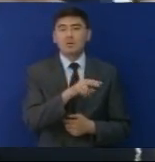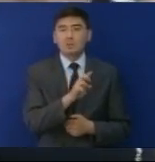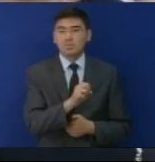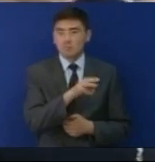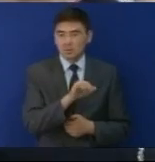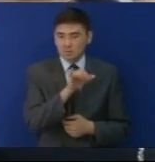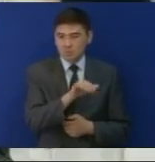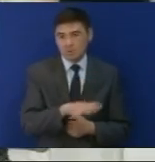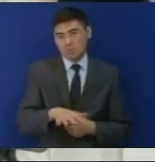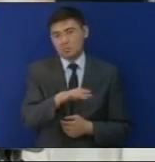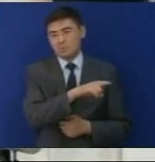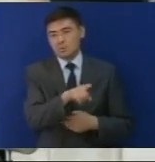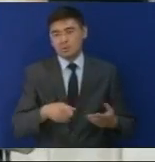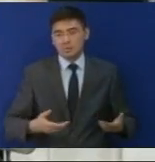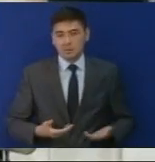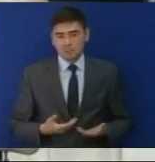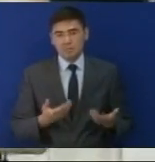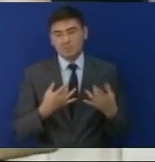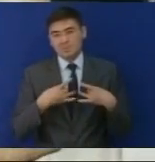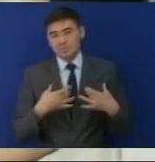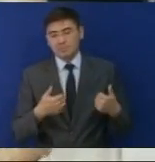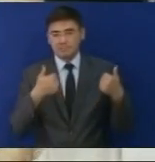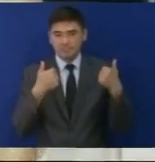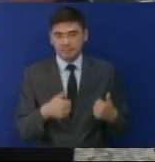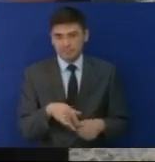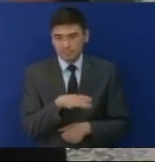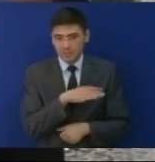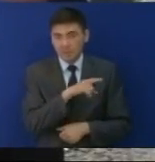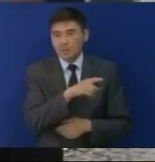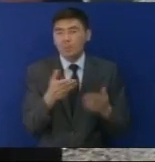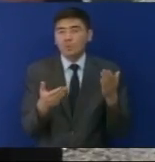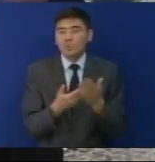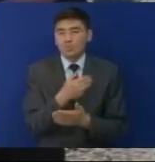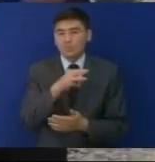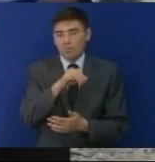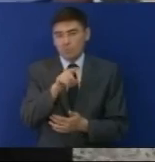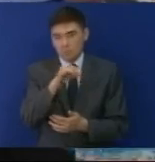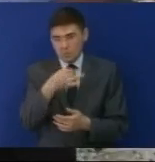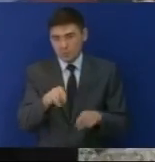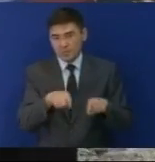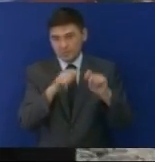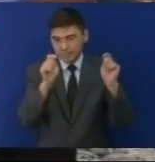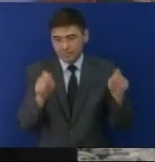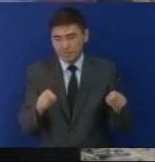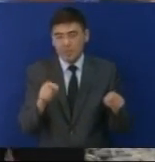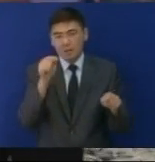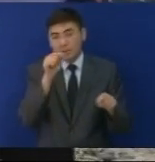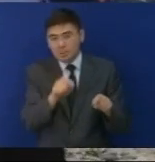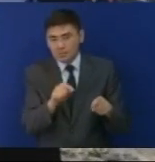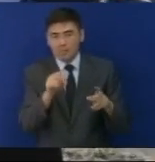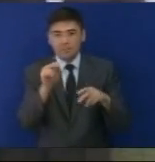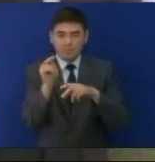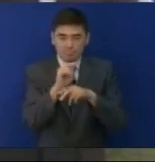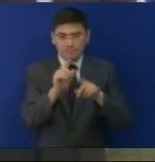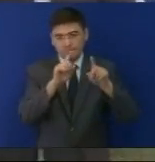сельчан и гостей района после реставрации распахнул свои двери обновленный историко-краеведческий музей. Здесь был произведен капитальный ремонт с